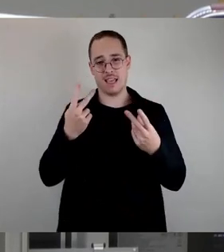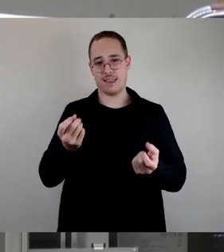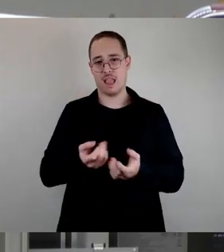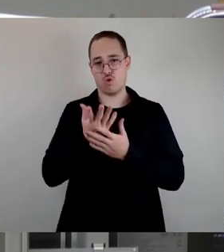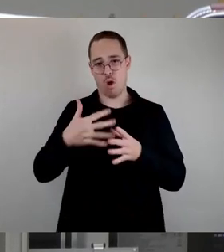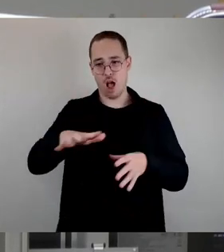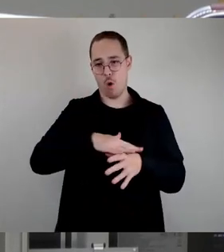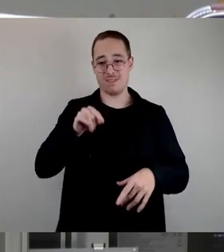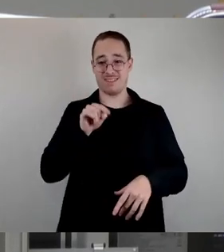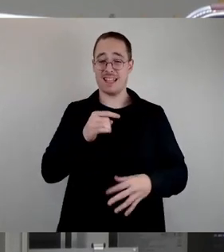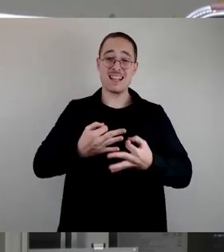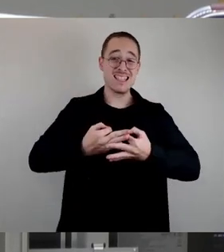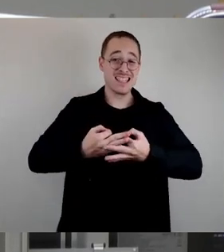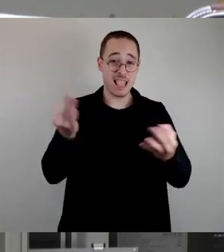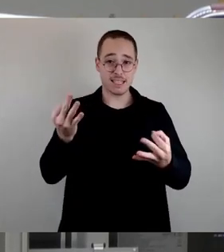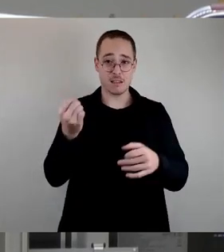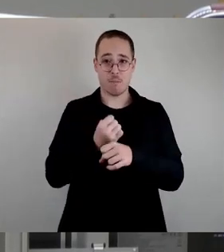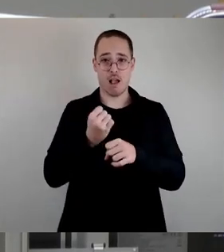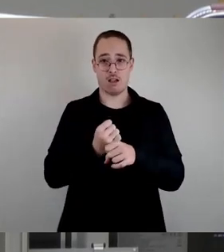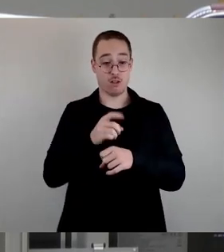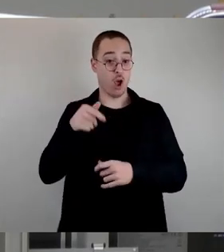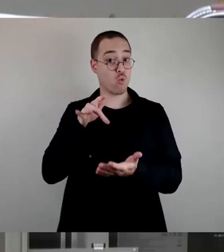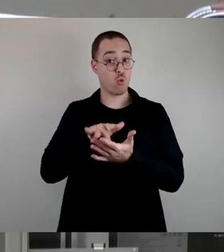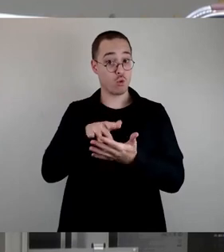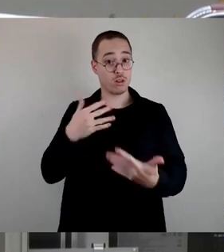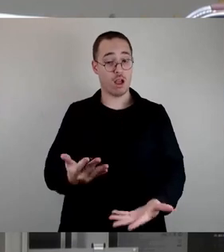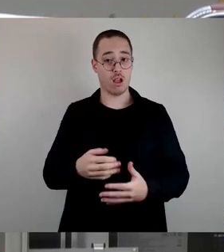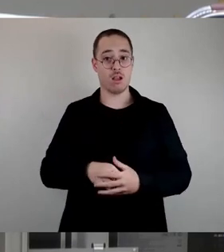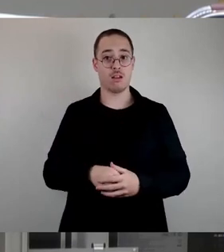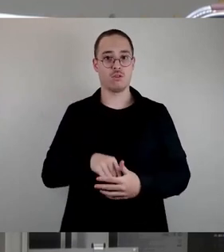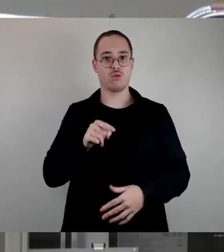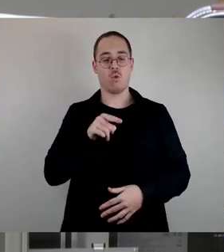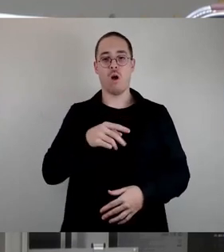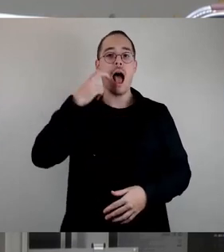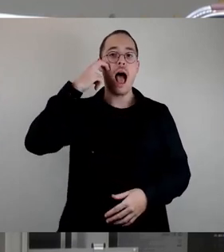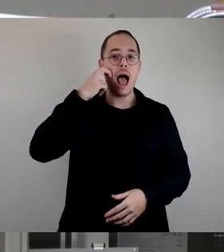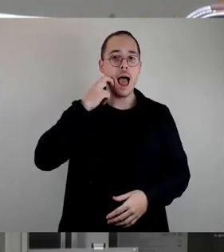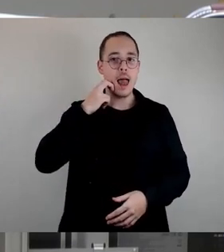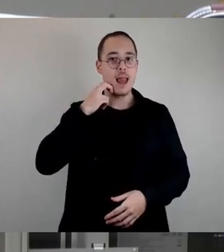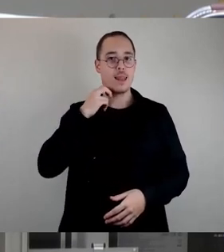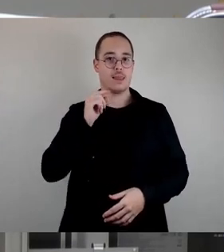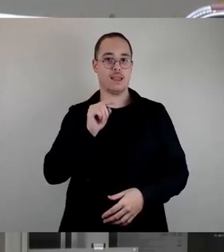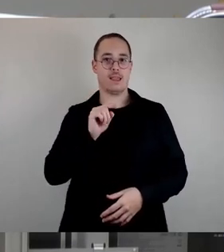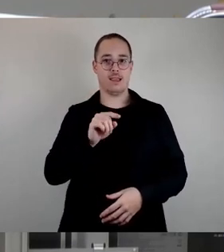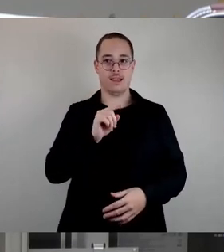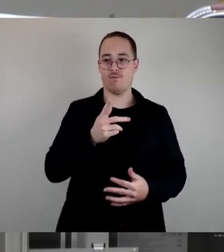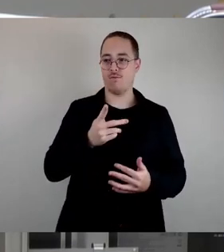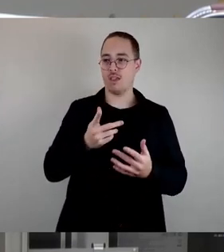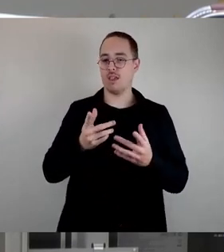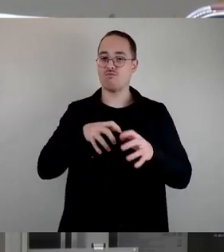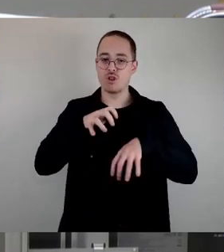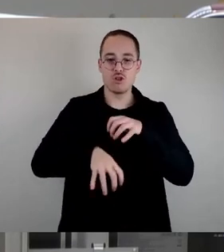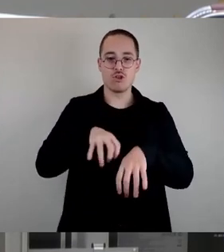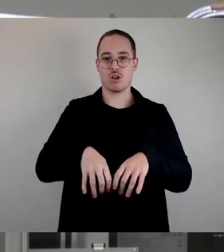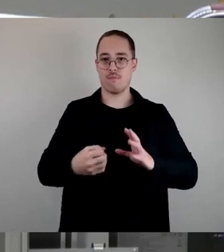die vorhandene Fauna und Flora, ganz alte, Herr Dr. Brauns, erinnern sich noch, wir haben dort Wachtelkönige und so weiter,